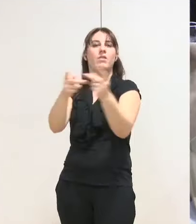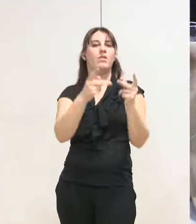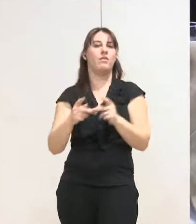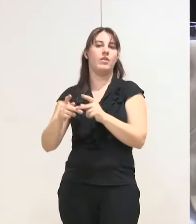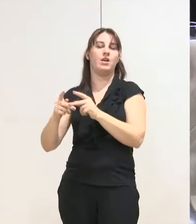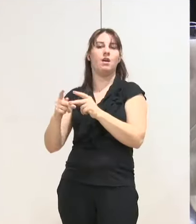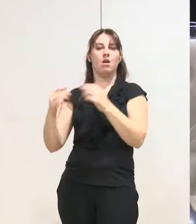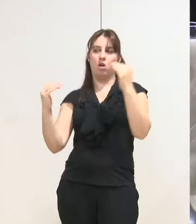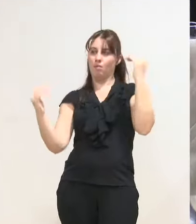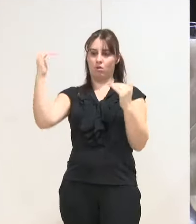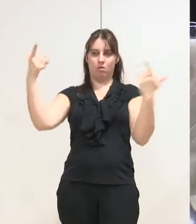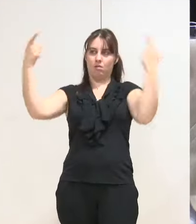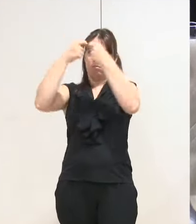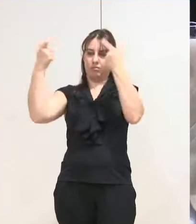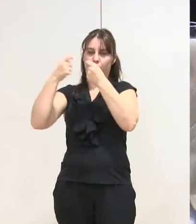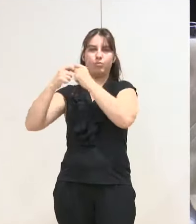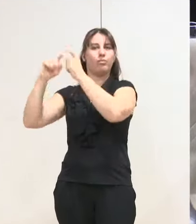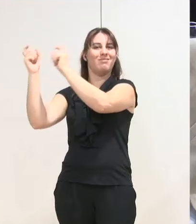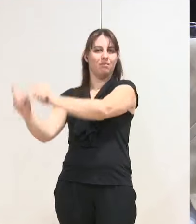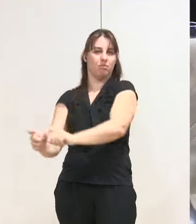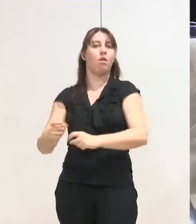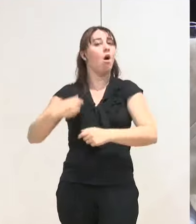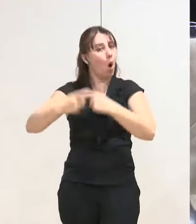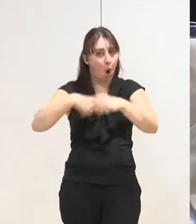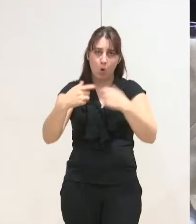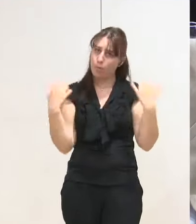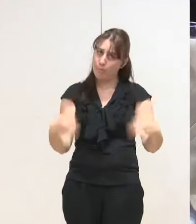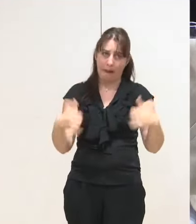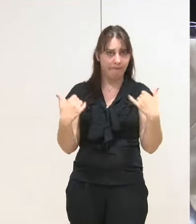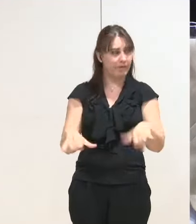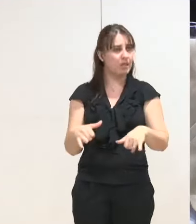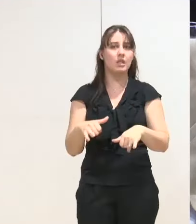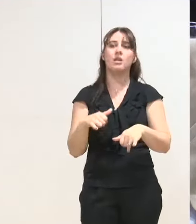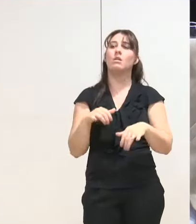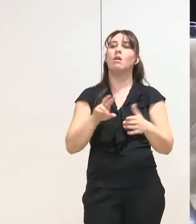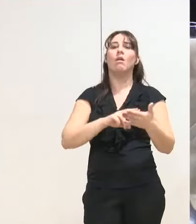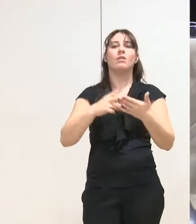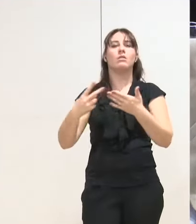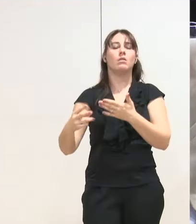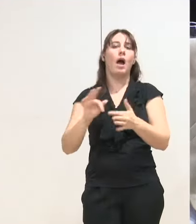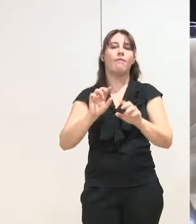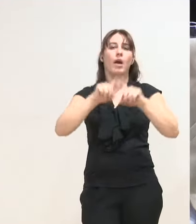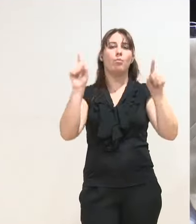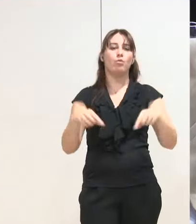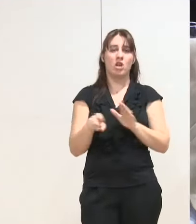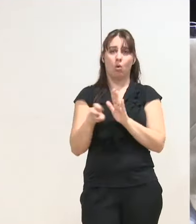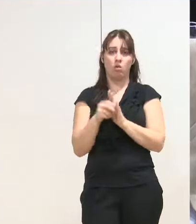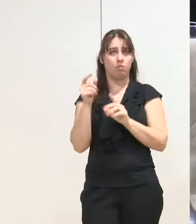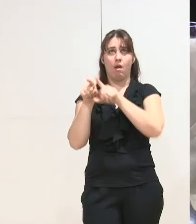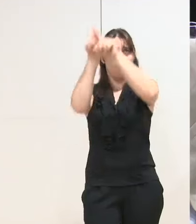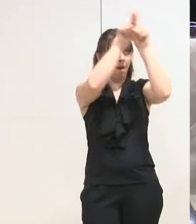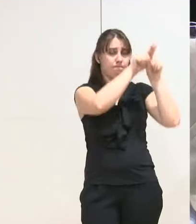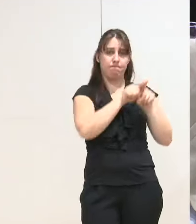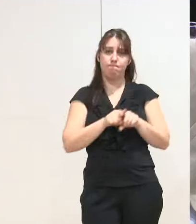montants correspondants ce travail est en cours il n'est pas encore inscrit dans les traduction budgétaire ni à Grenoble ni